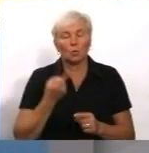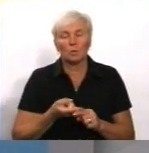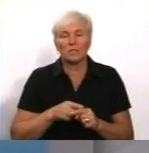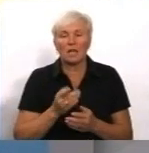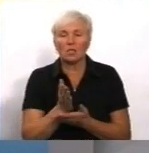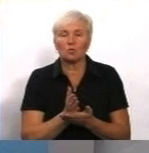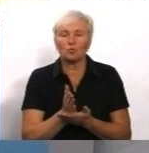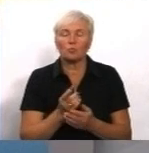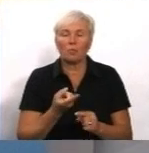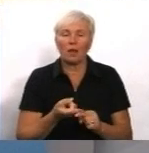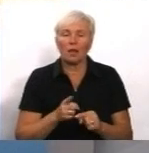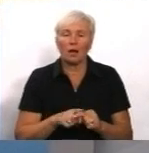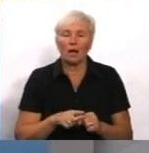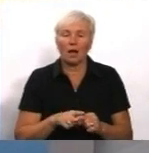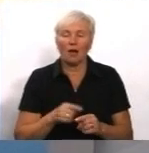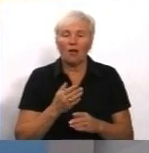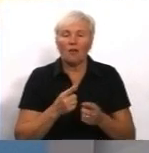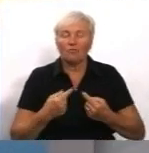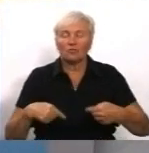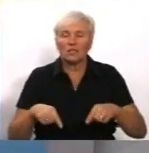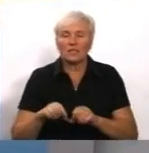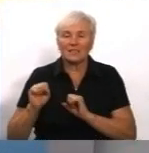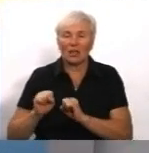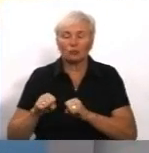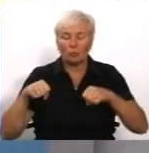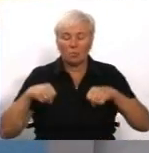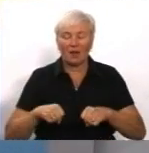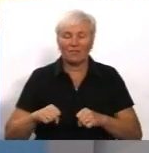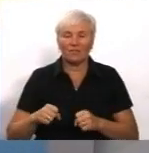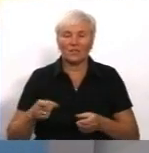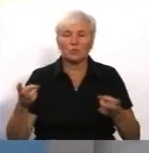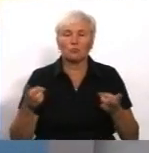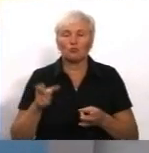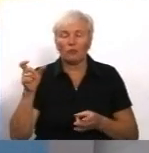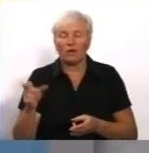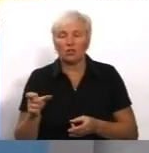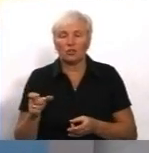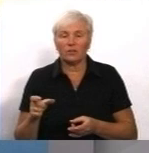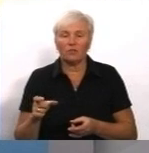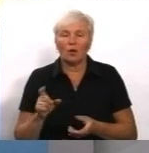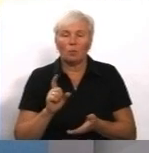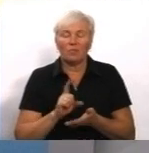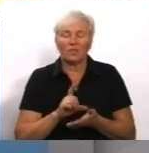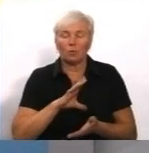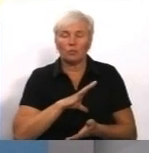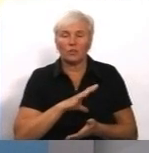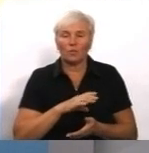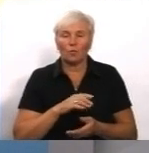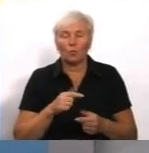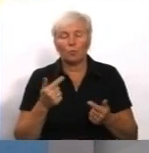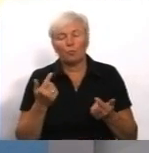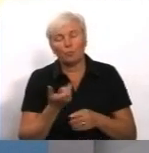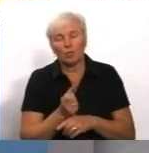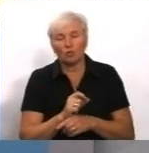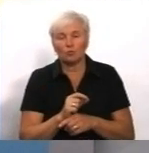би в частині захисту прав споживачів, яка б мала бути в іншому відомстві. Хоча один із